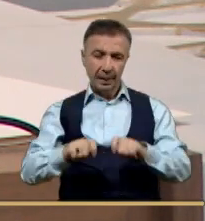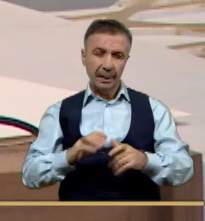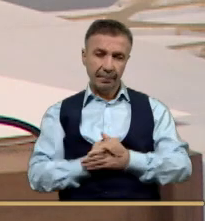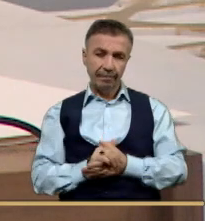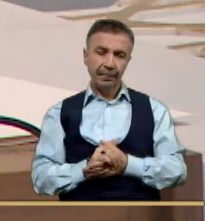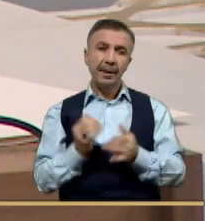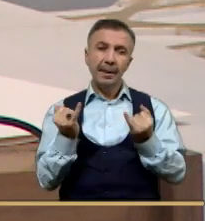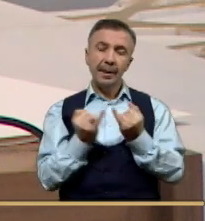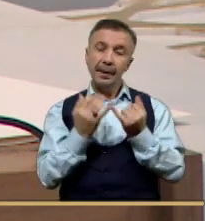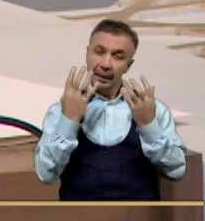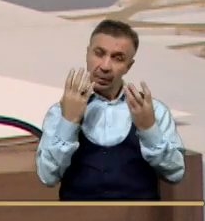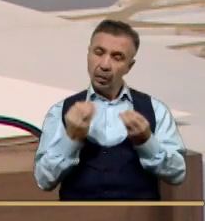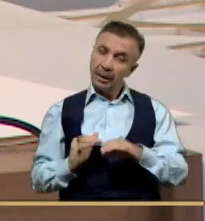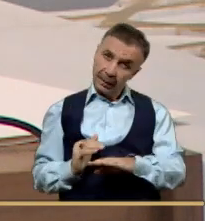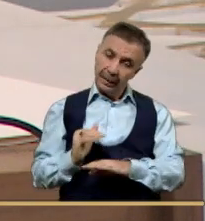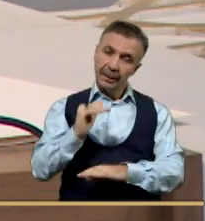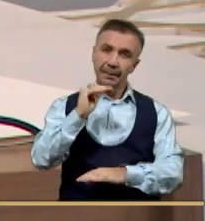kardeş olarak yaşamalarını,